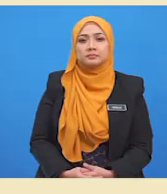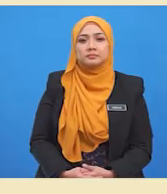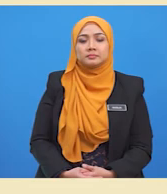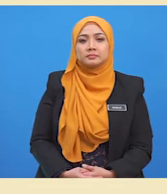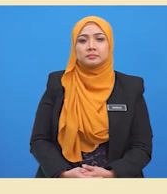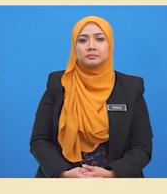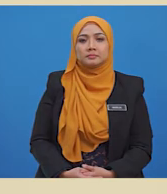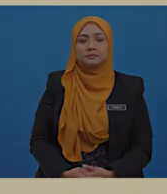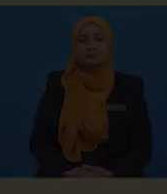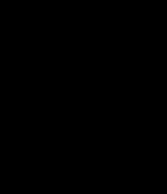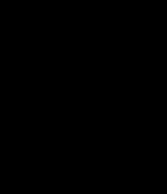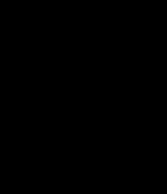hai hai